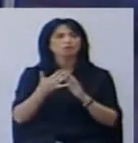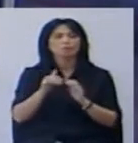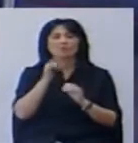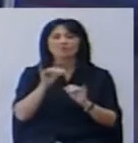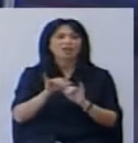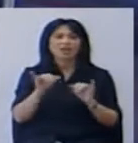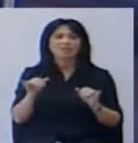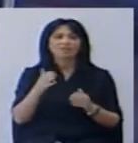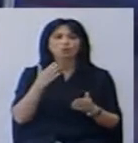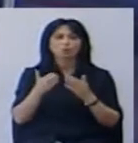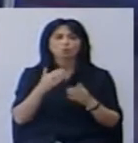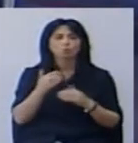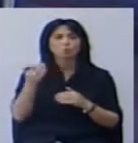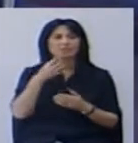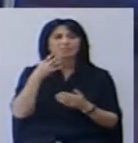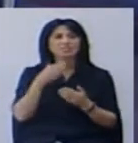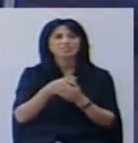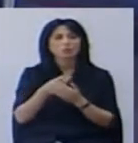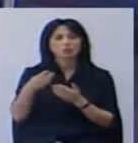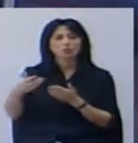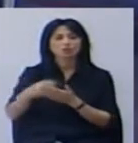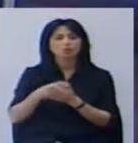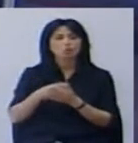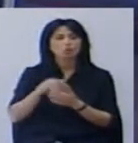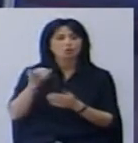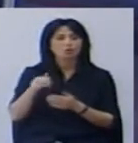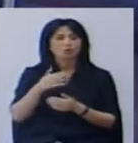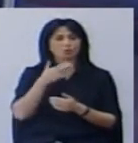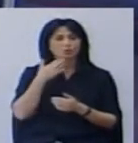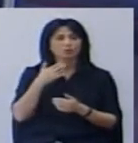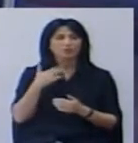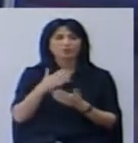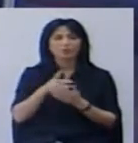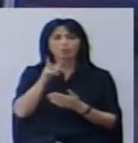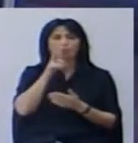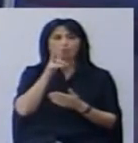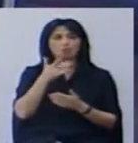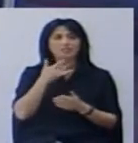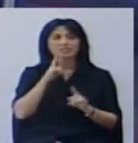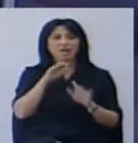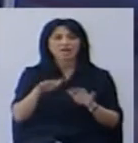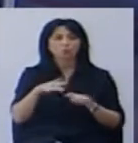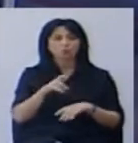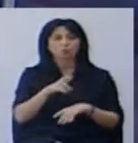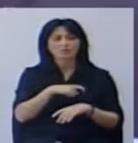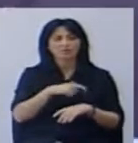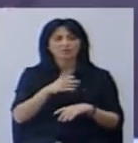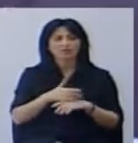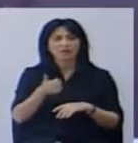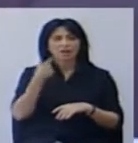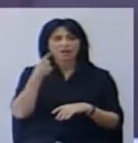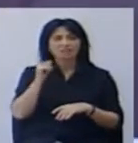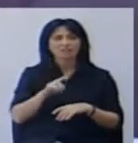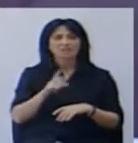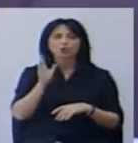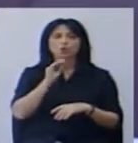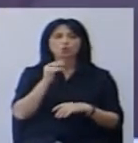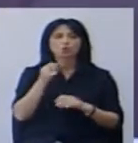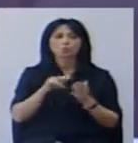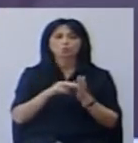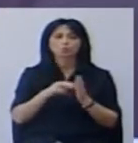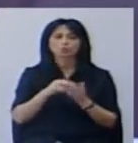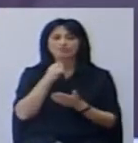ვერ განვითარდება, თუ მას საკუთარი შემოსავლები არ გაუჩნდა. მე ვარ ქუთაისის საკრებულოს წევრი და ძალიან კარგად ვიცი, როდესაც